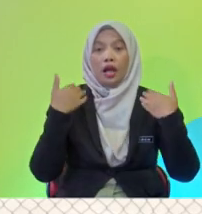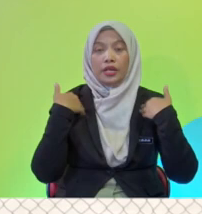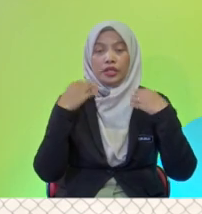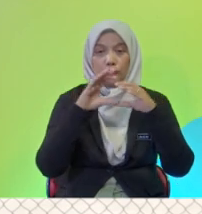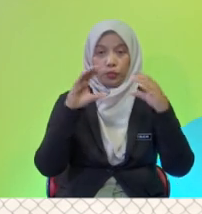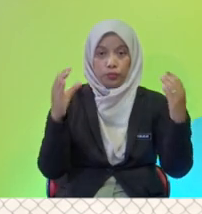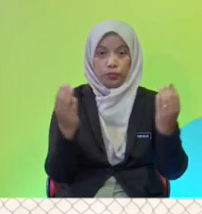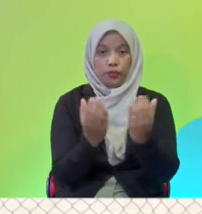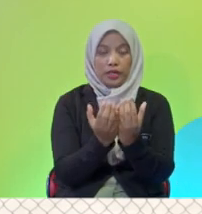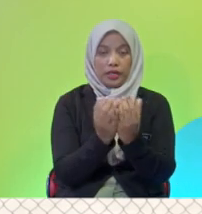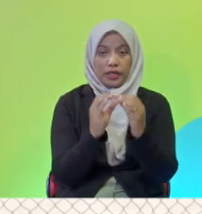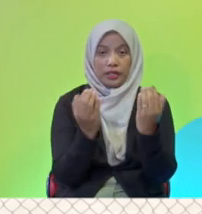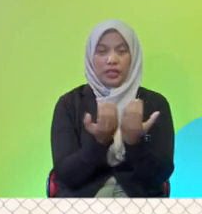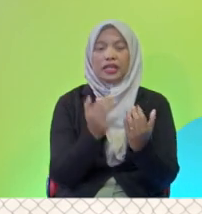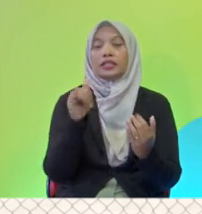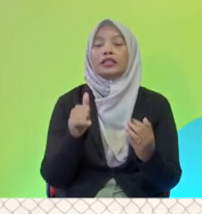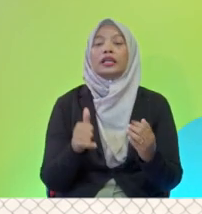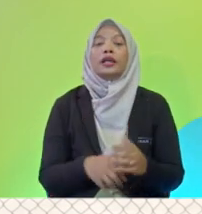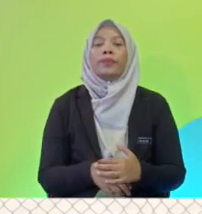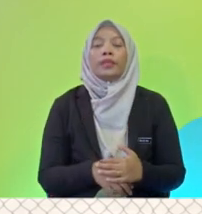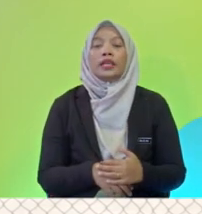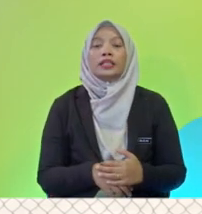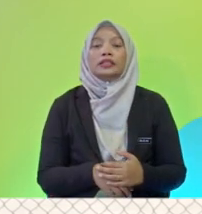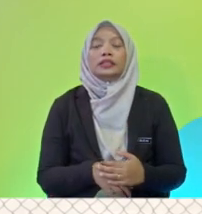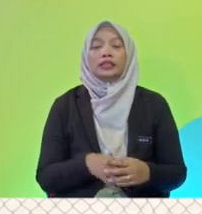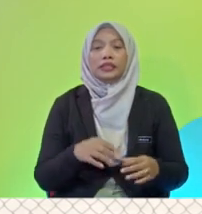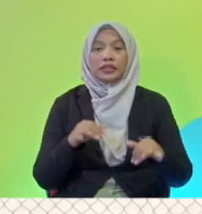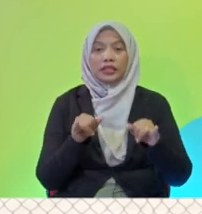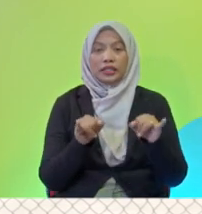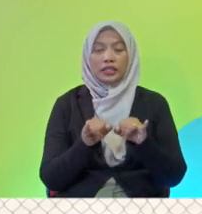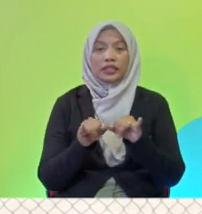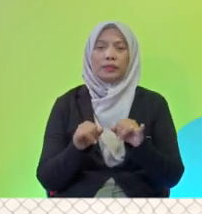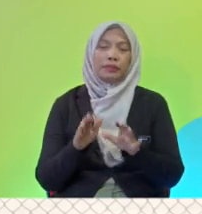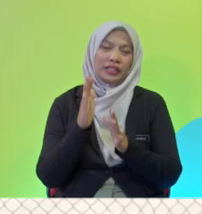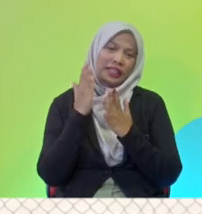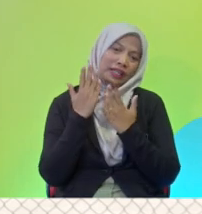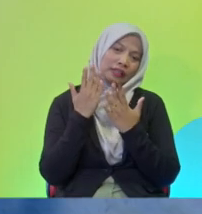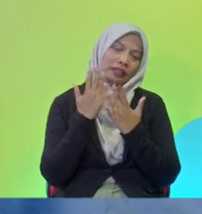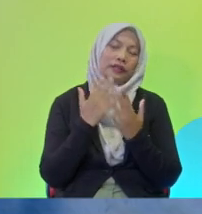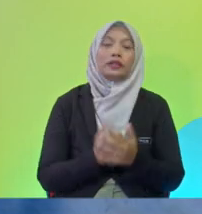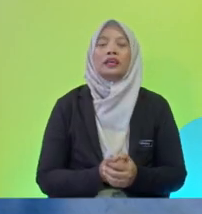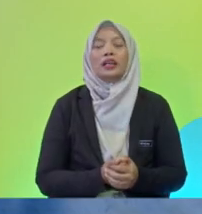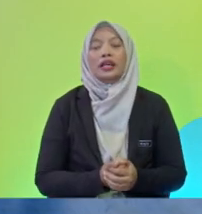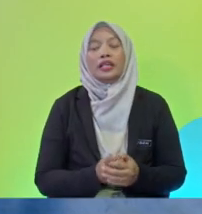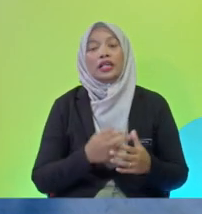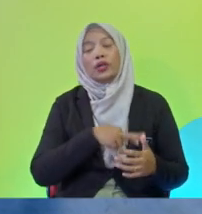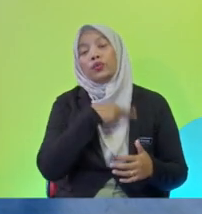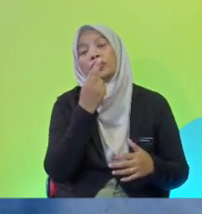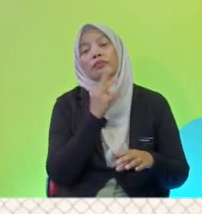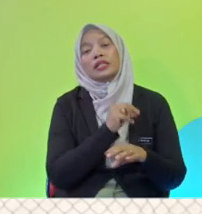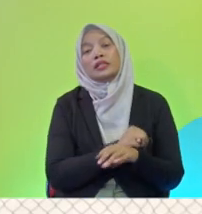yang jenis suka bertahan, cikgu. Okey. Bertahan, dia tunggu je, cikgu. Boleh ke macam tu, cikgu? Boleh, tak ada masalah. Cuma dia akan rugi